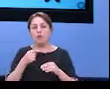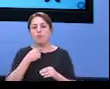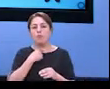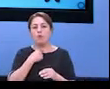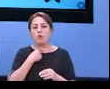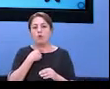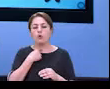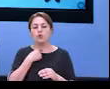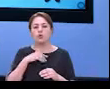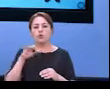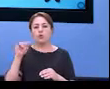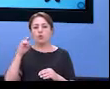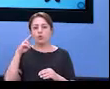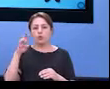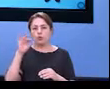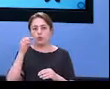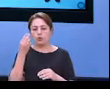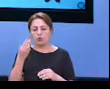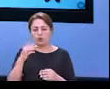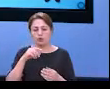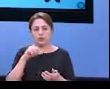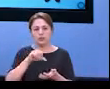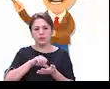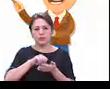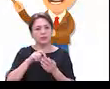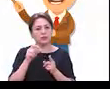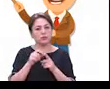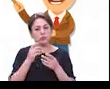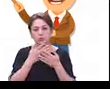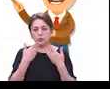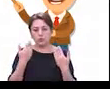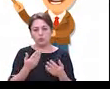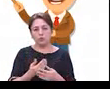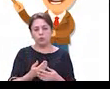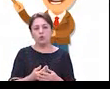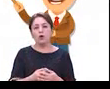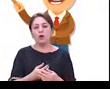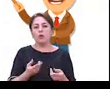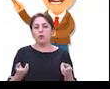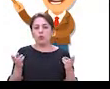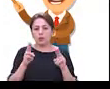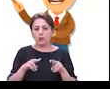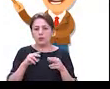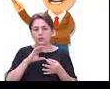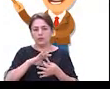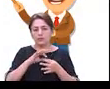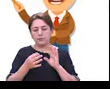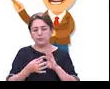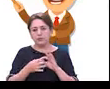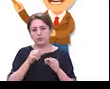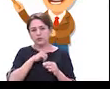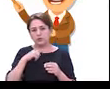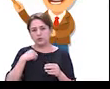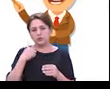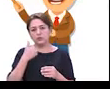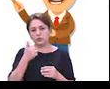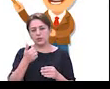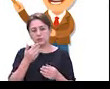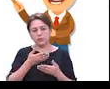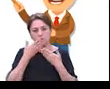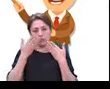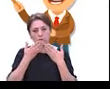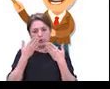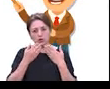bo'g'iz undoshi qatnashgan so'z ifodalanmagan. Qolgan gaplarni ham yaxshilab o'qib ko'ring. Balki